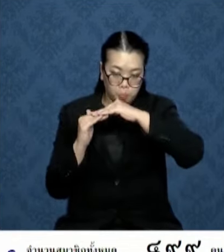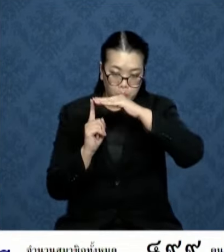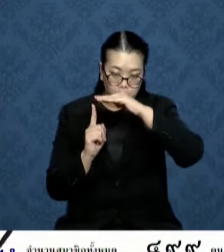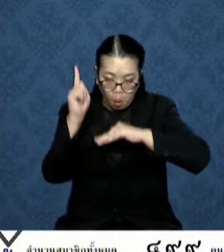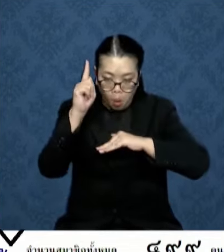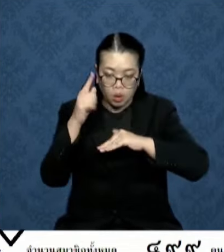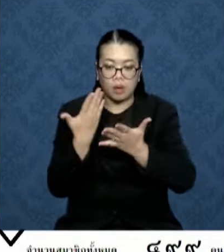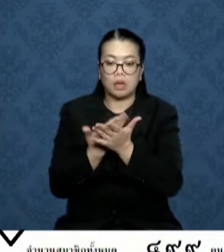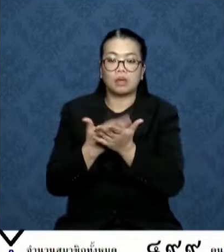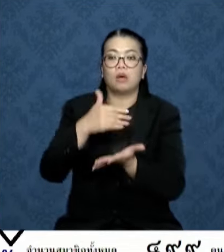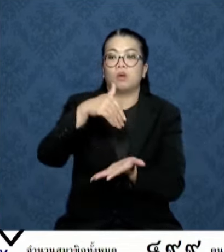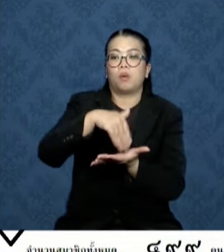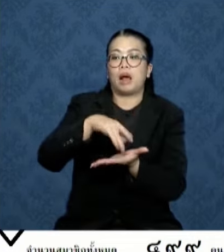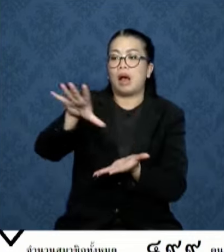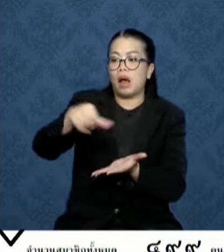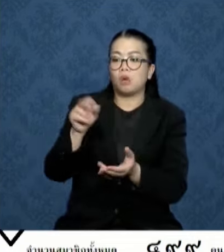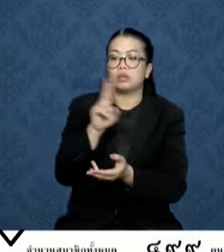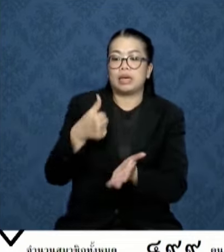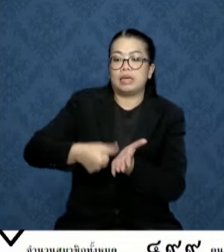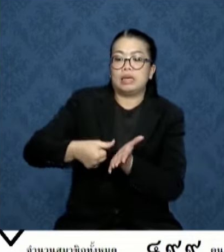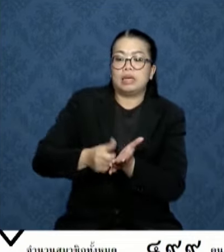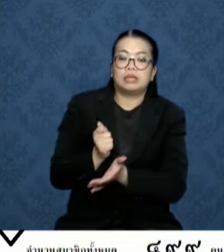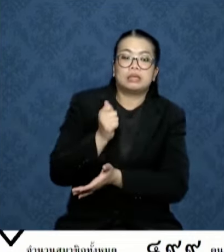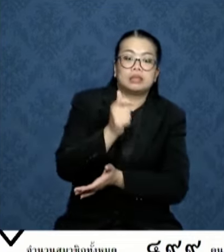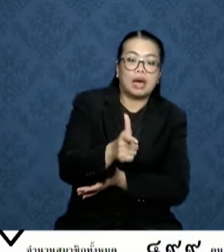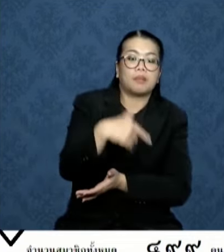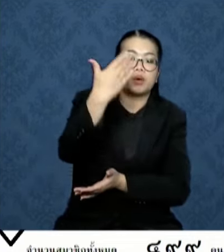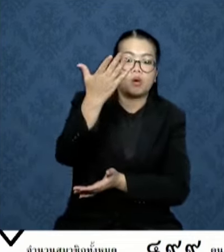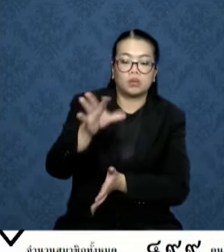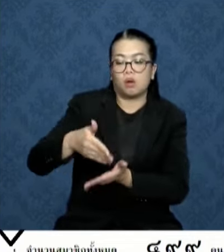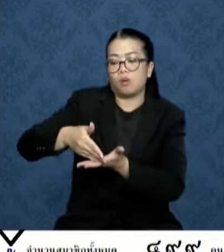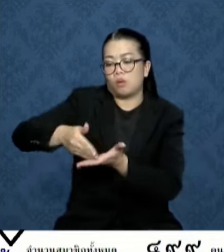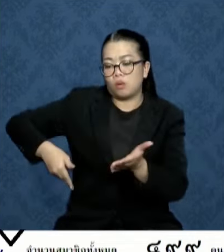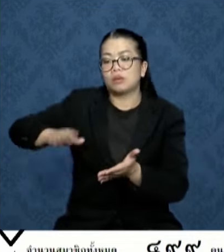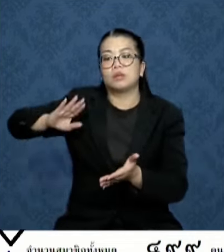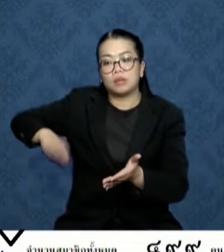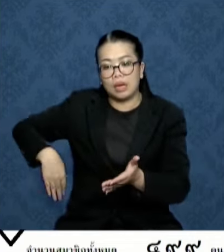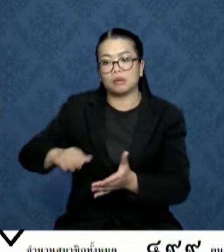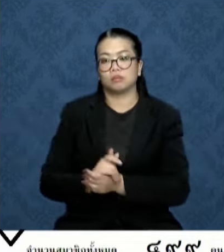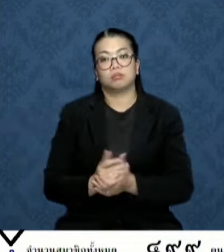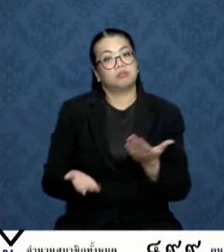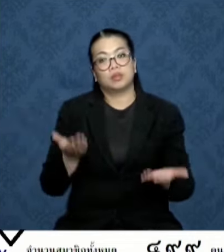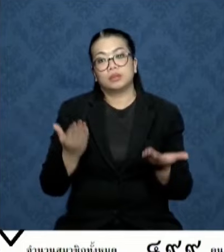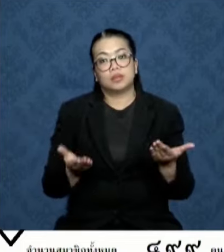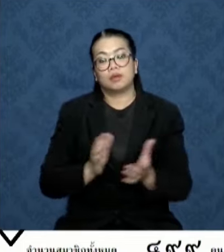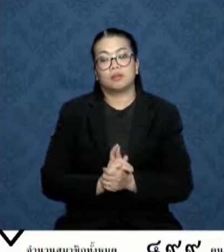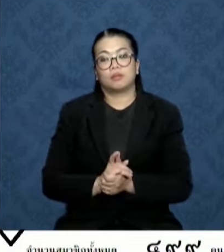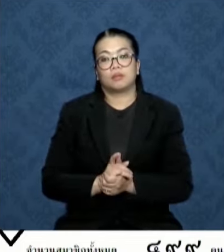้กลางมาใช้ Augenoshไม่ กอนแลคมารูดบตรเครดิตออกไปที่หังตามัเปิดใจ